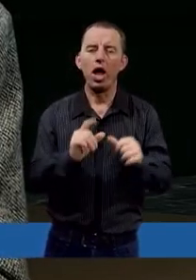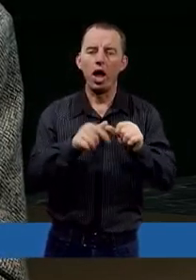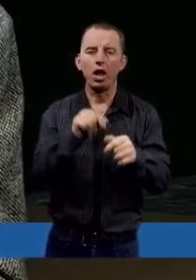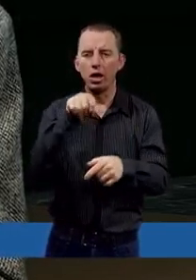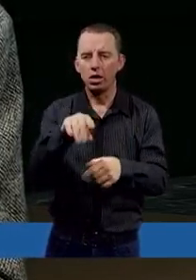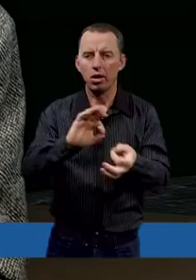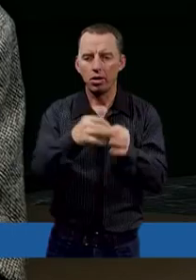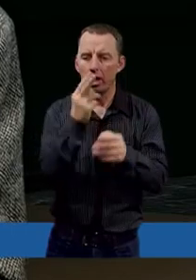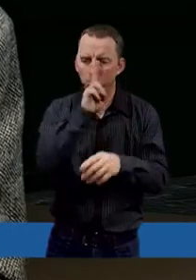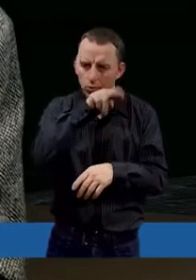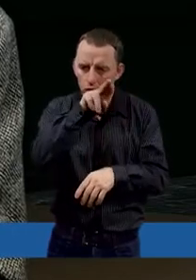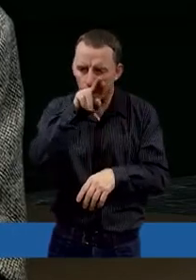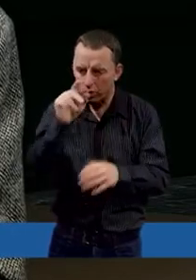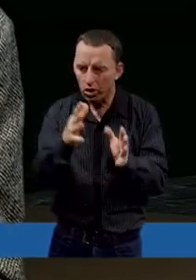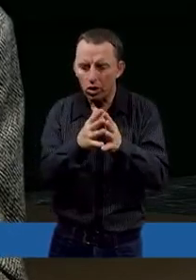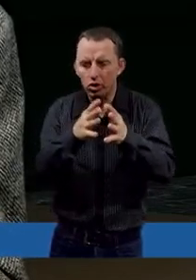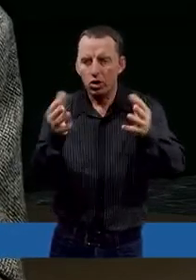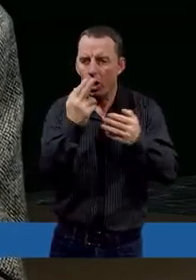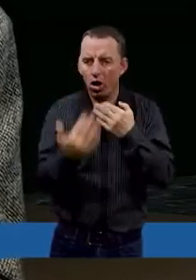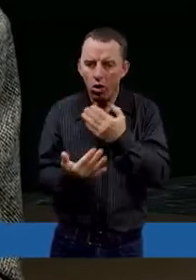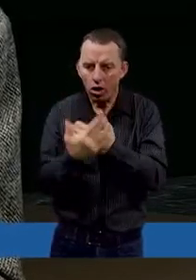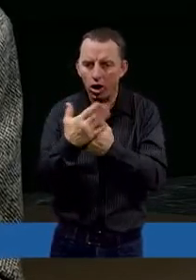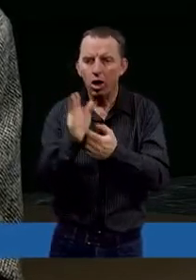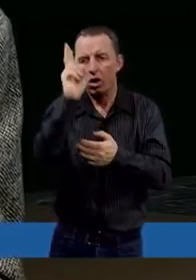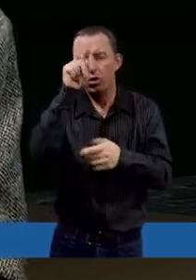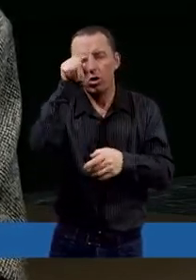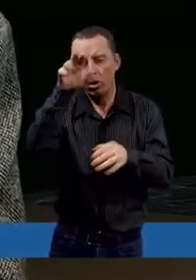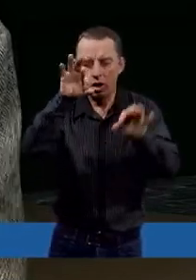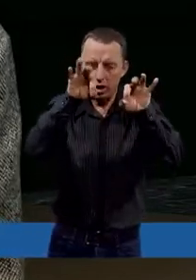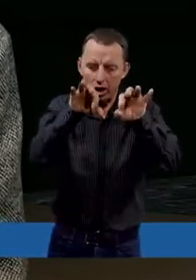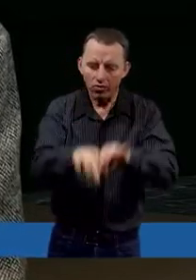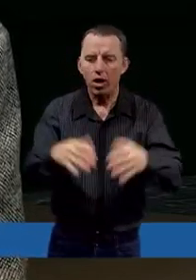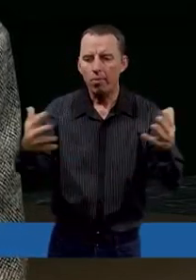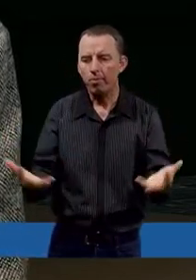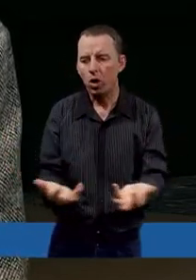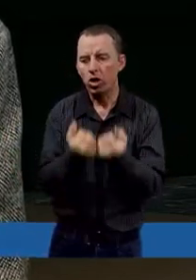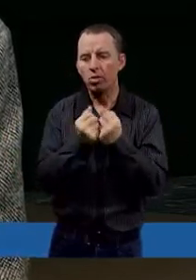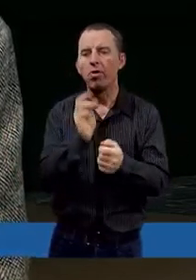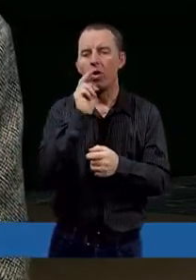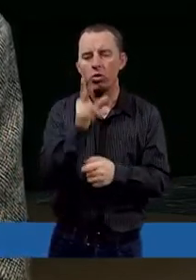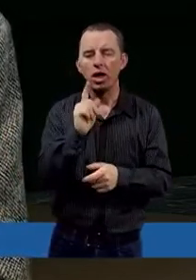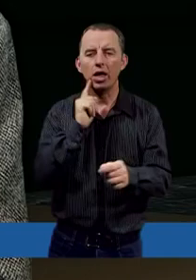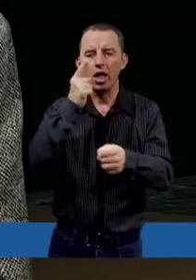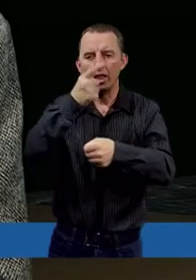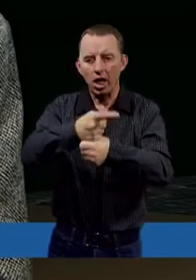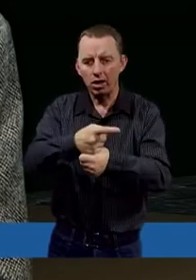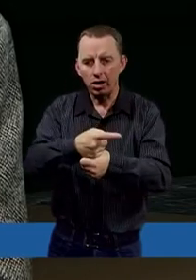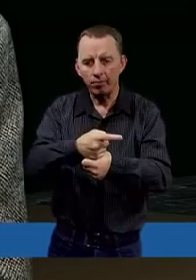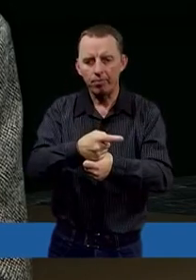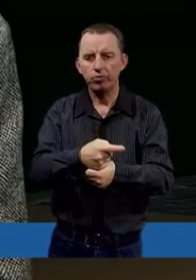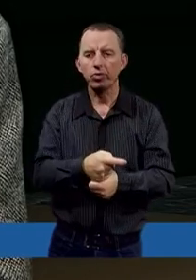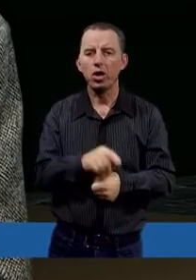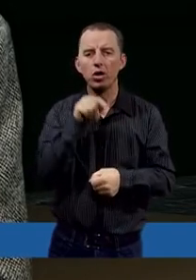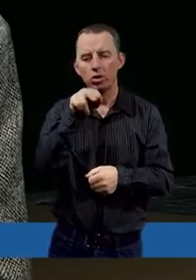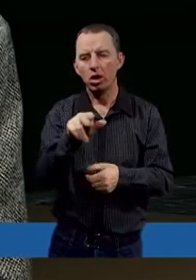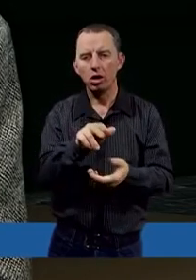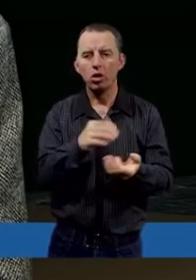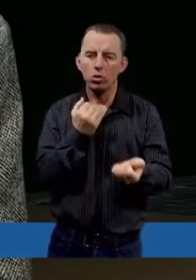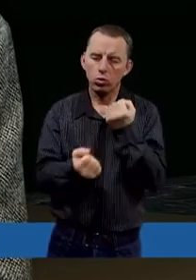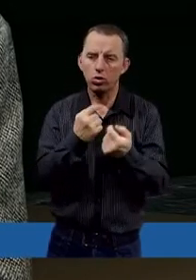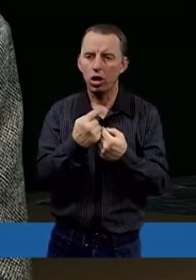Ale gdybyśmy się tak przyjrzeli szerzej, to okazuje się, że no ktoś tam zawinił, ktoś podejmował takie decyzje. Mhm. Więc nieraz jest bardzo trudno